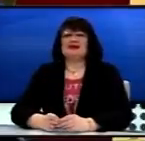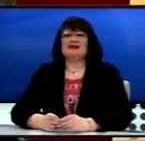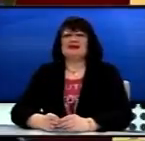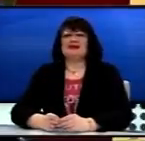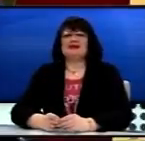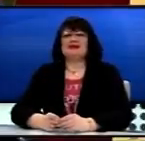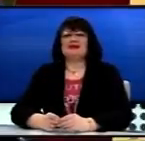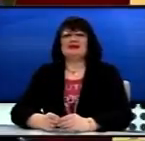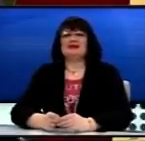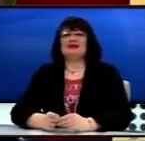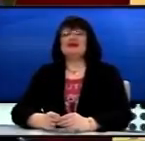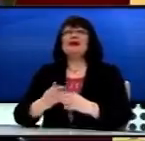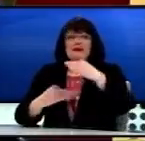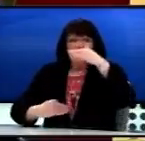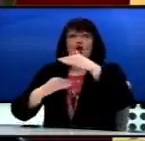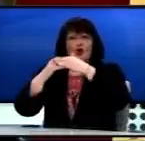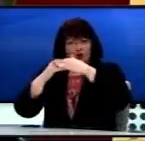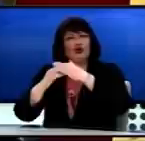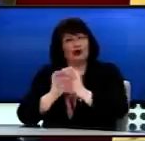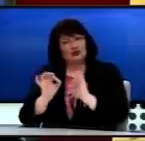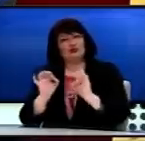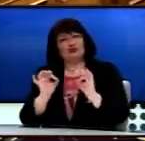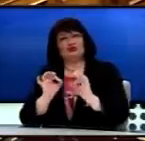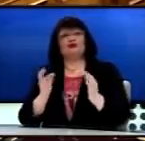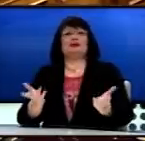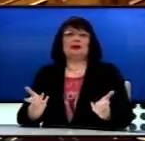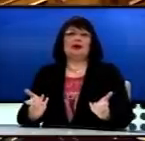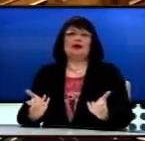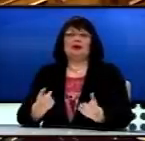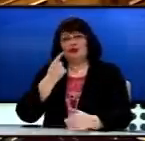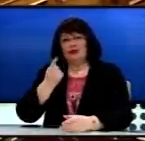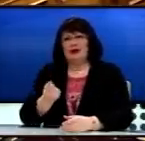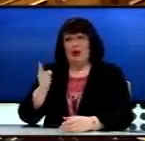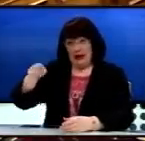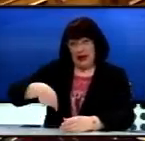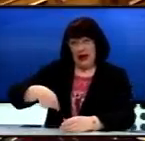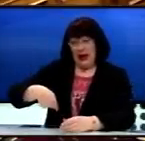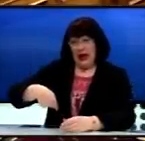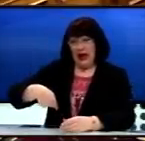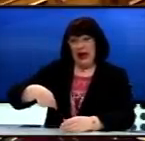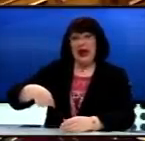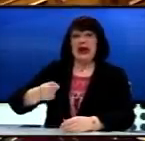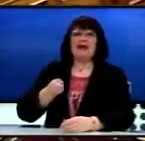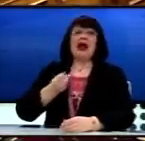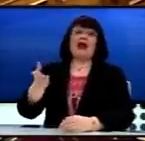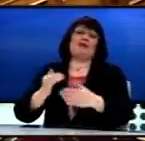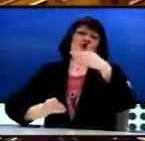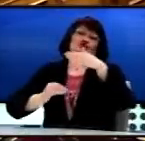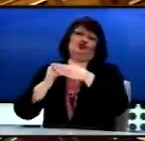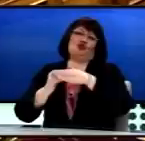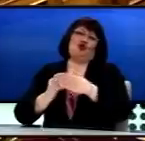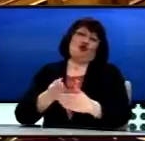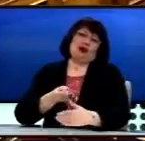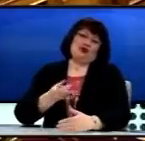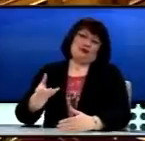Ναι, υπάρχει όριο το οποίο το πληρείται. Αν έρθει θα παραβιάσει τους κανόνες σχετικά με τους αριθμούς των βουλευτών